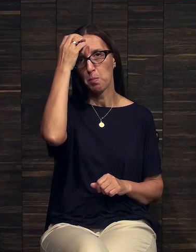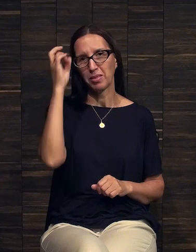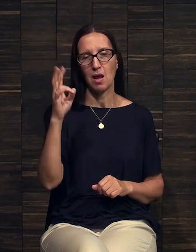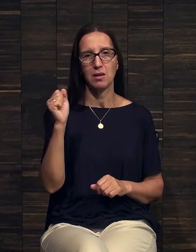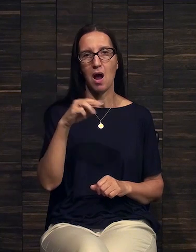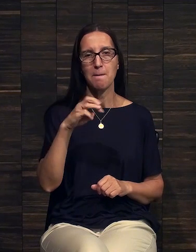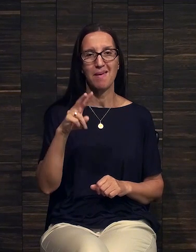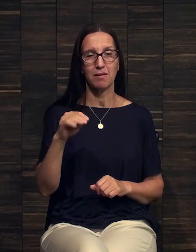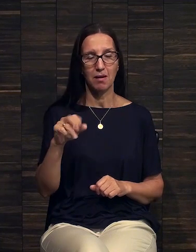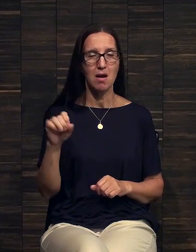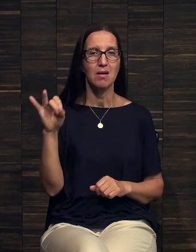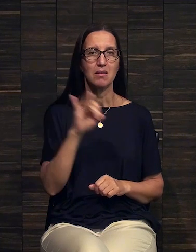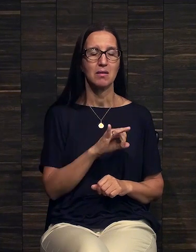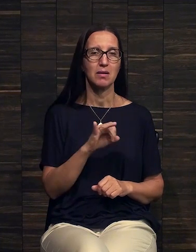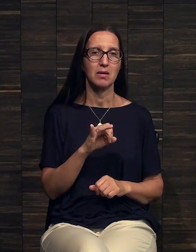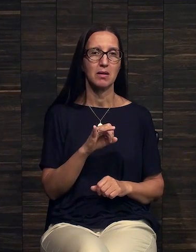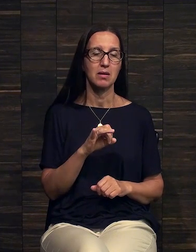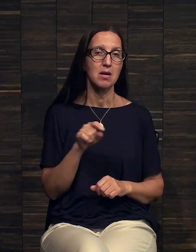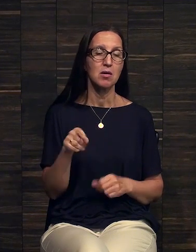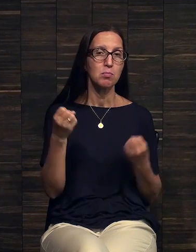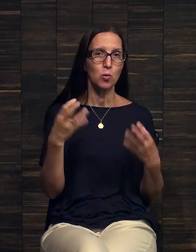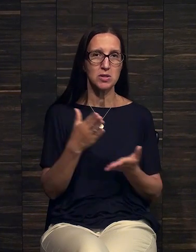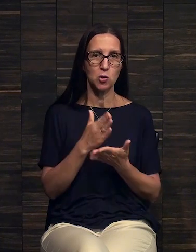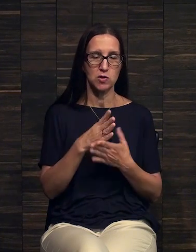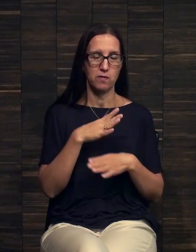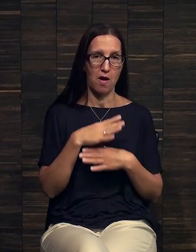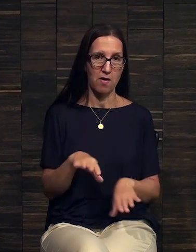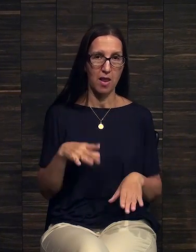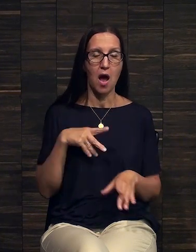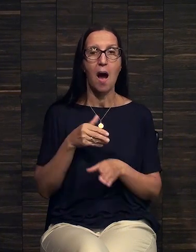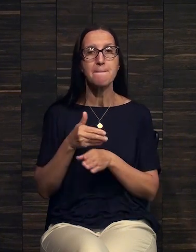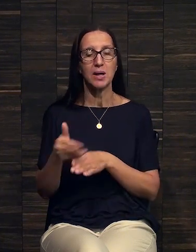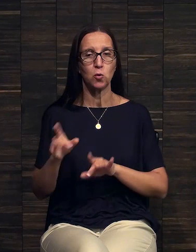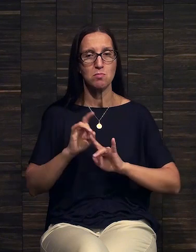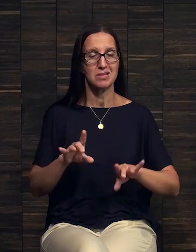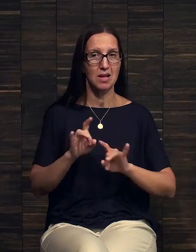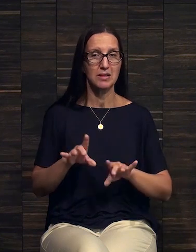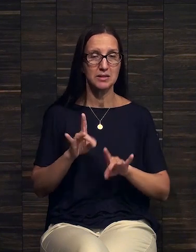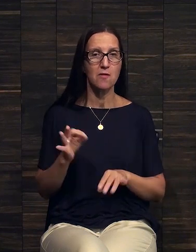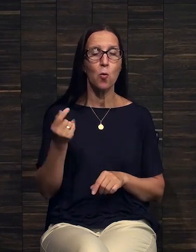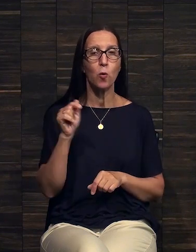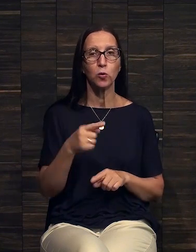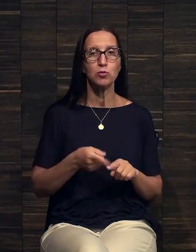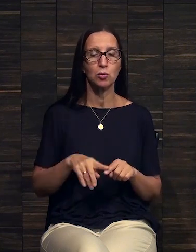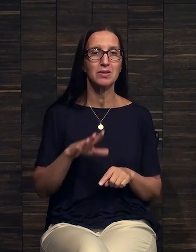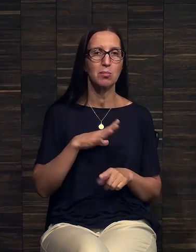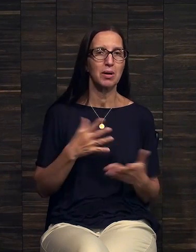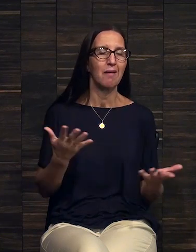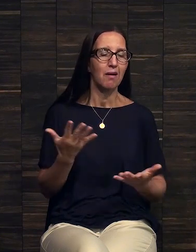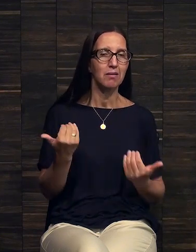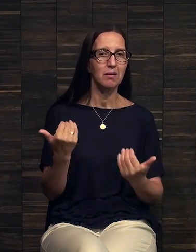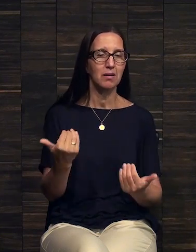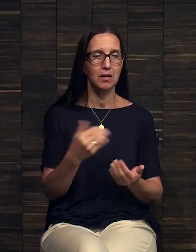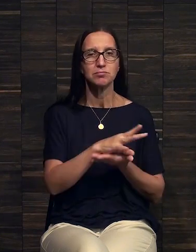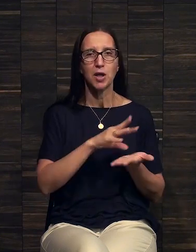и Капитан Америка, и Баки, не существовало. They were non-existent back then. Then, о том, что это были какие-то безумные их